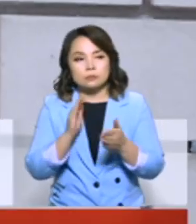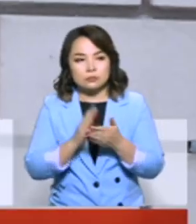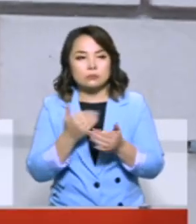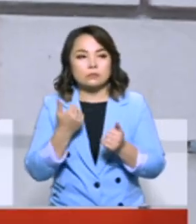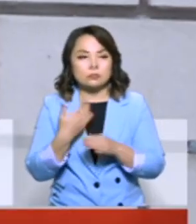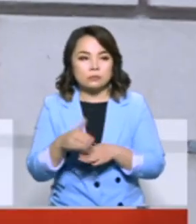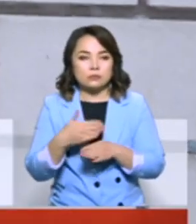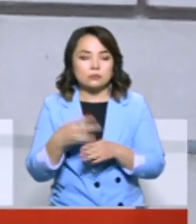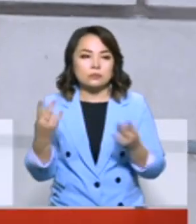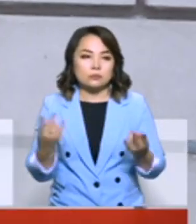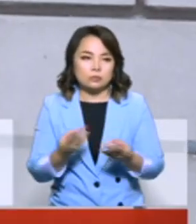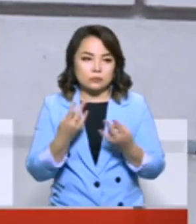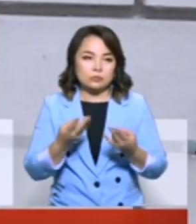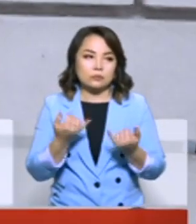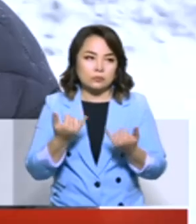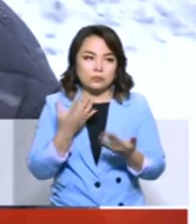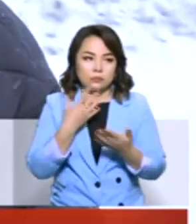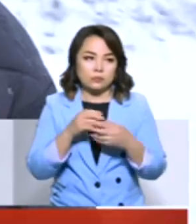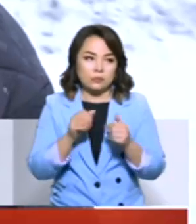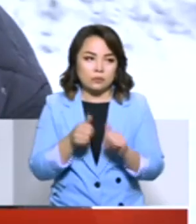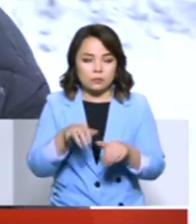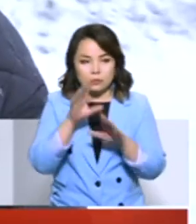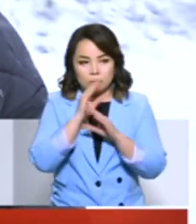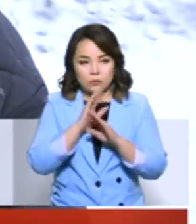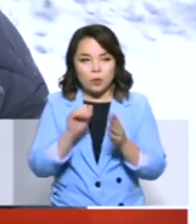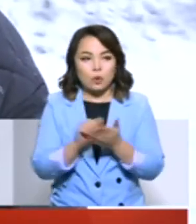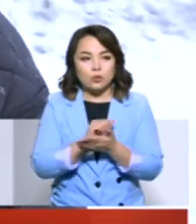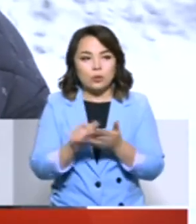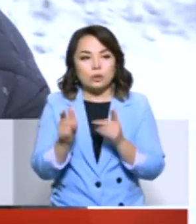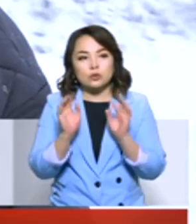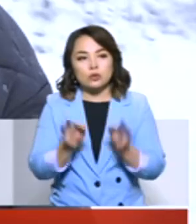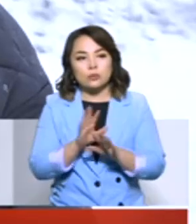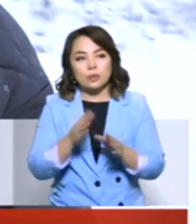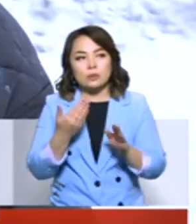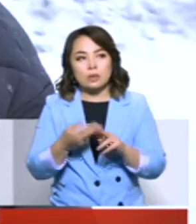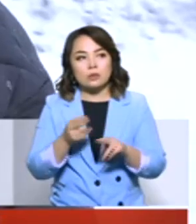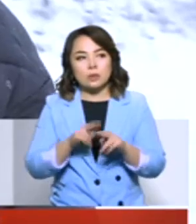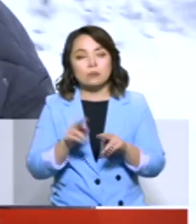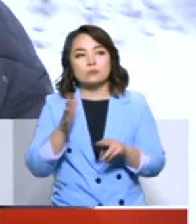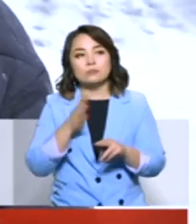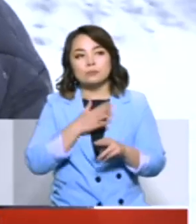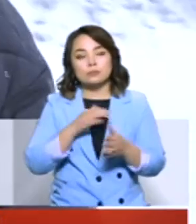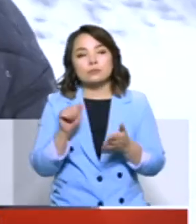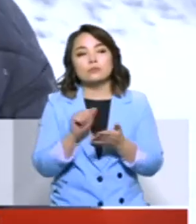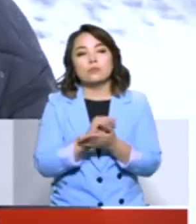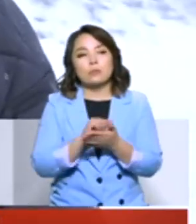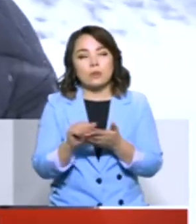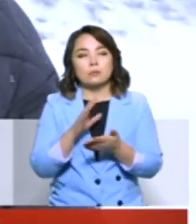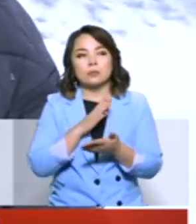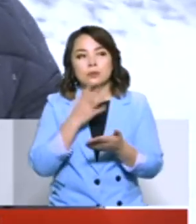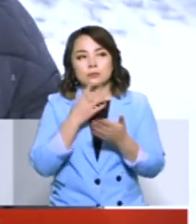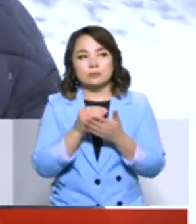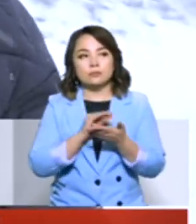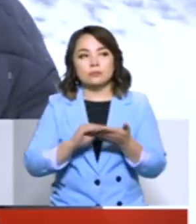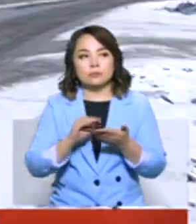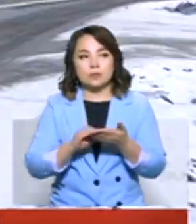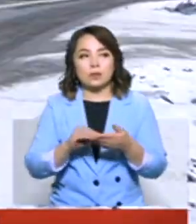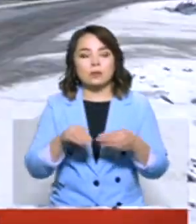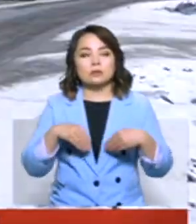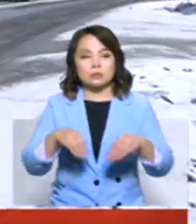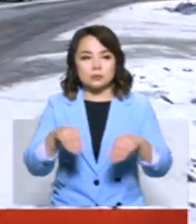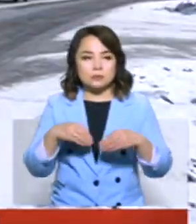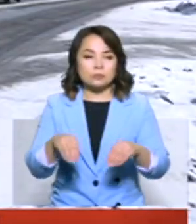жауап келеміз. Сата алмаймыз, құжаты өйткені дұрыс емес, өйткені бұл бізде құжат, акте жазылып тұр, садоводческий